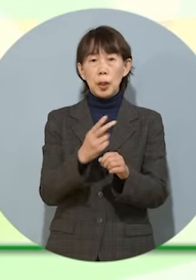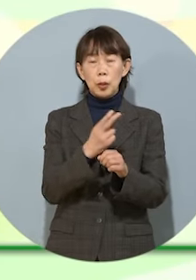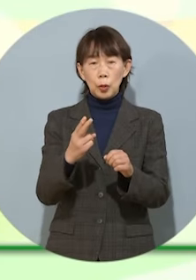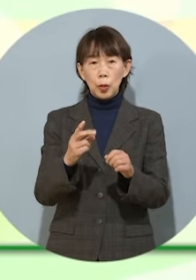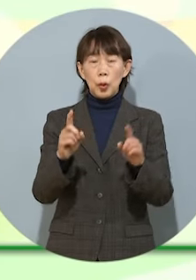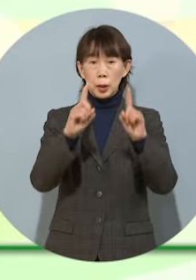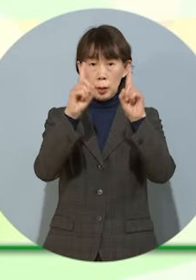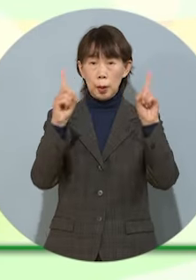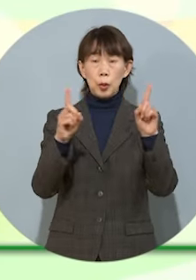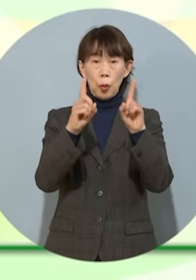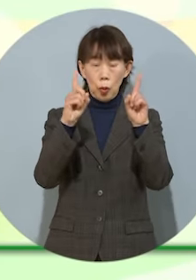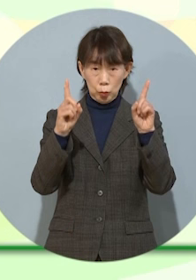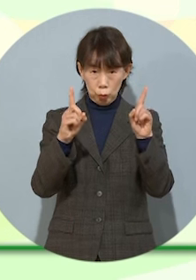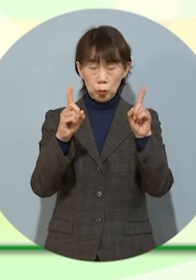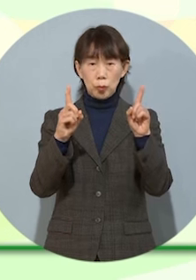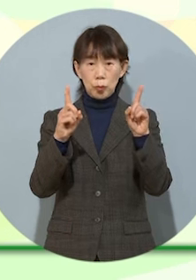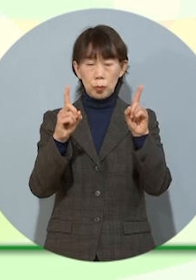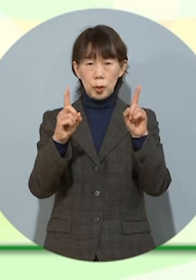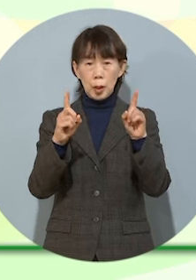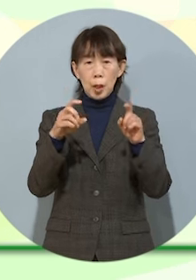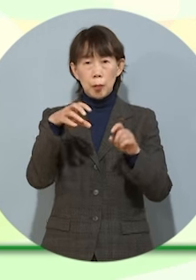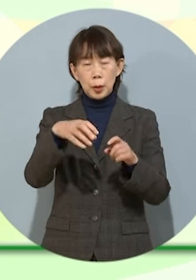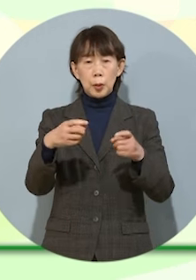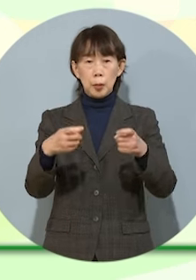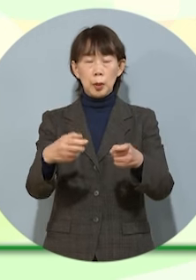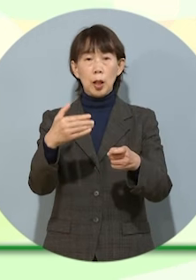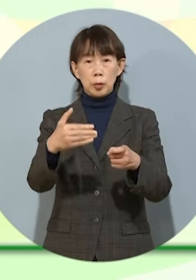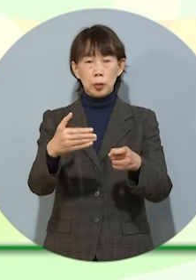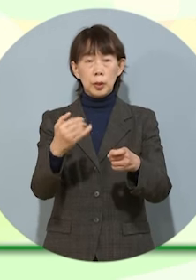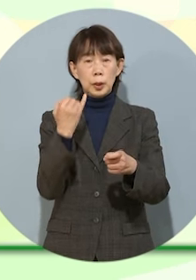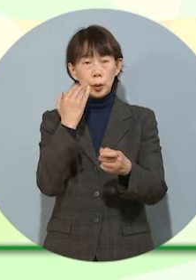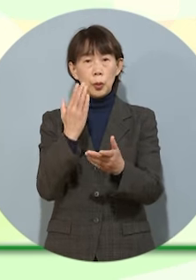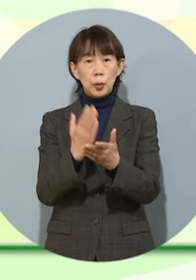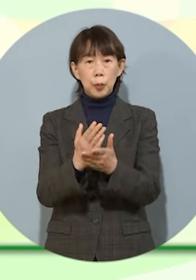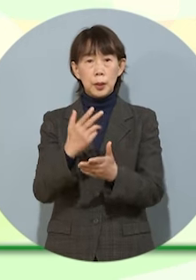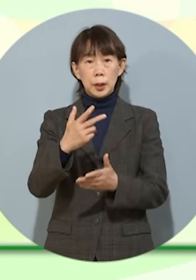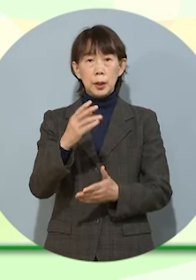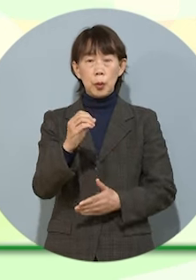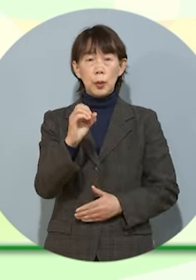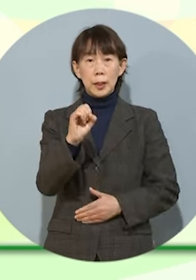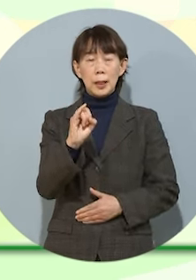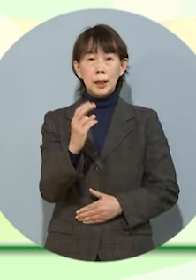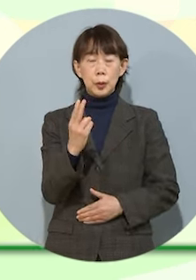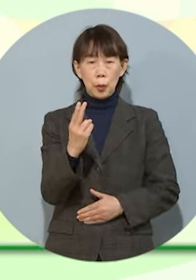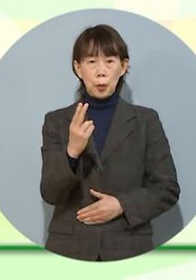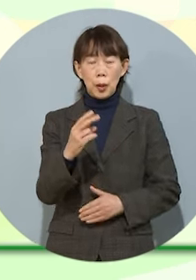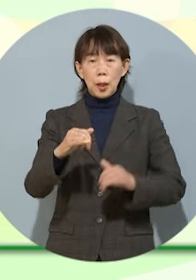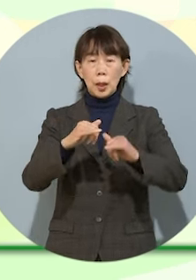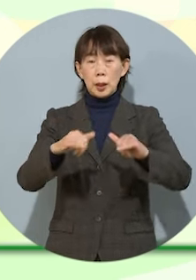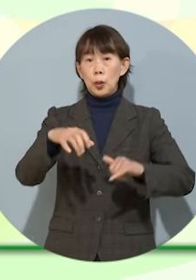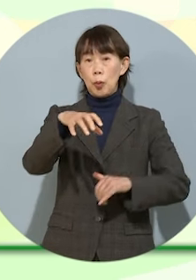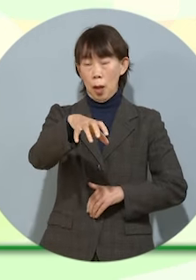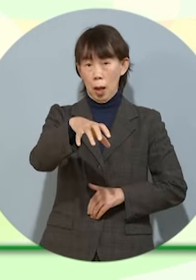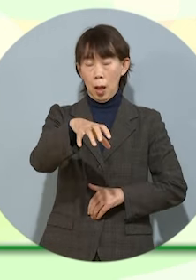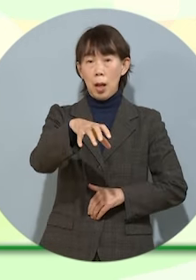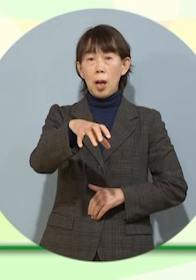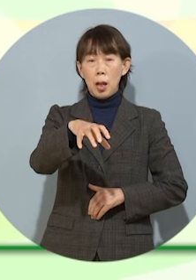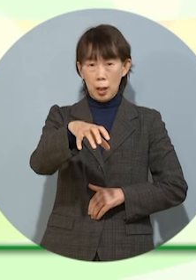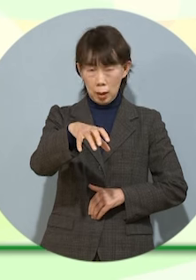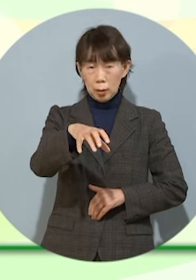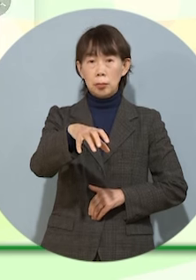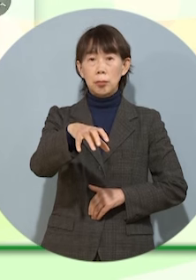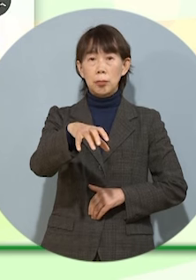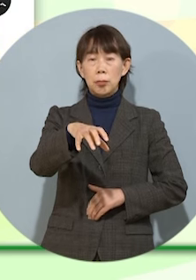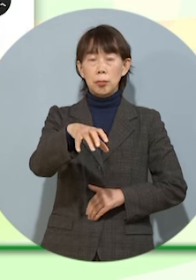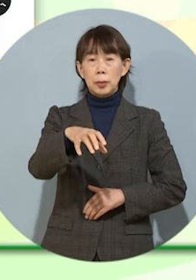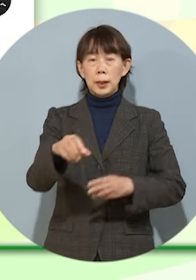災風化防止イベントは港区の汐留潮サイトプラザ汐留潮サイト店前通路広場に